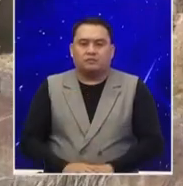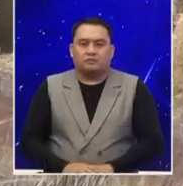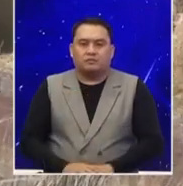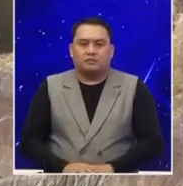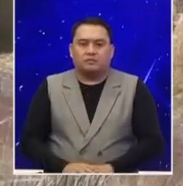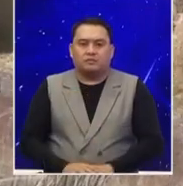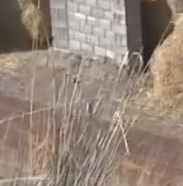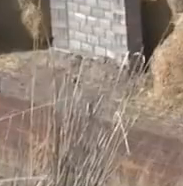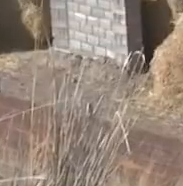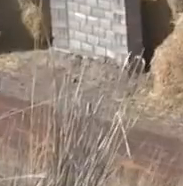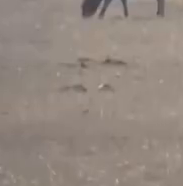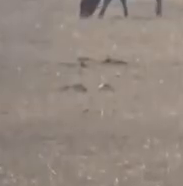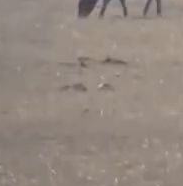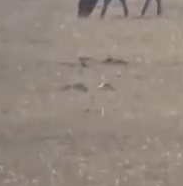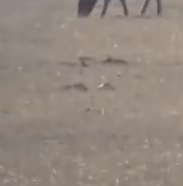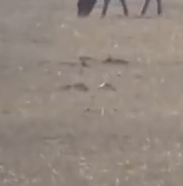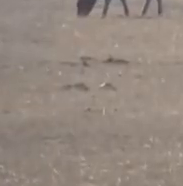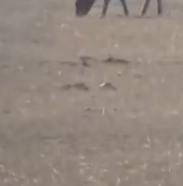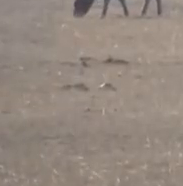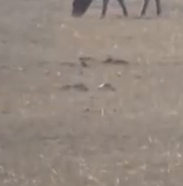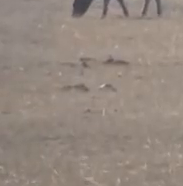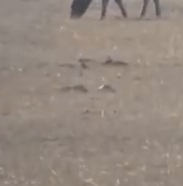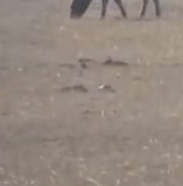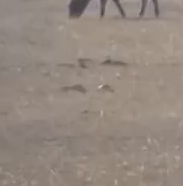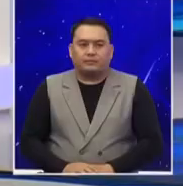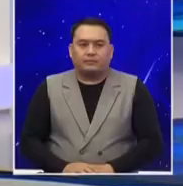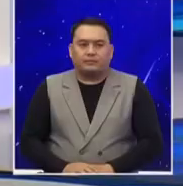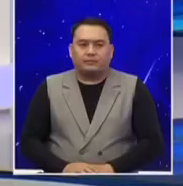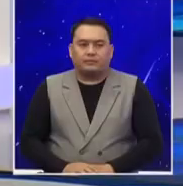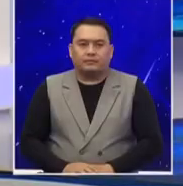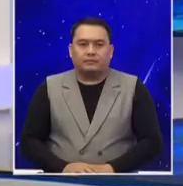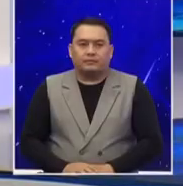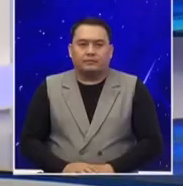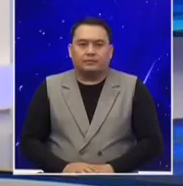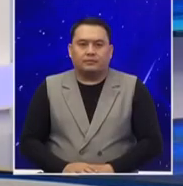Белова, Курманджан Касымжанулы, Аманжол Жонкешев, телеканал ЖТСУ.